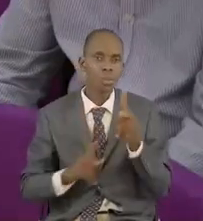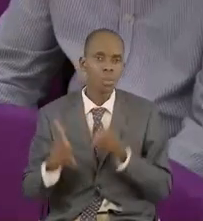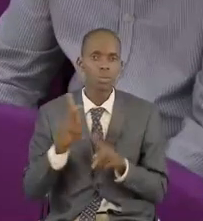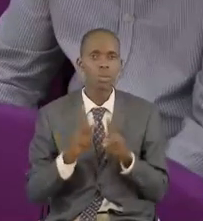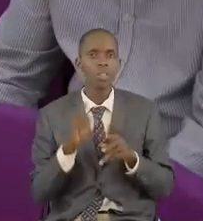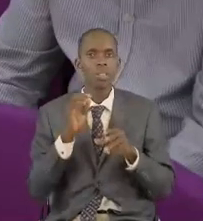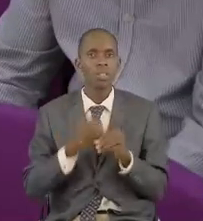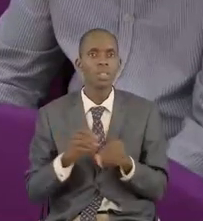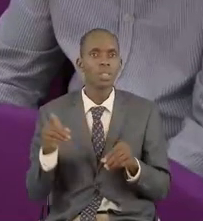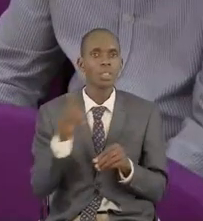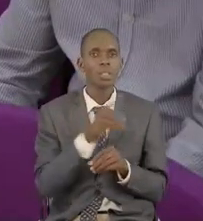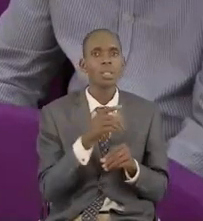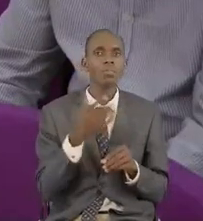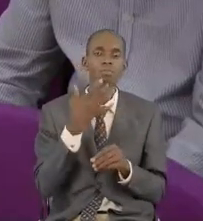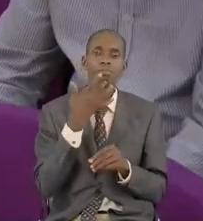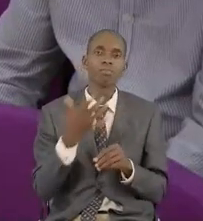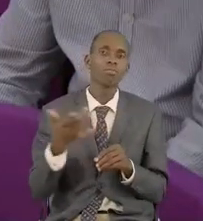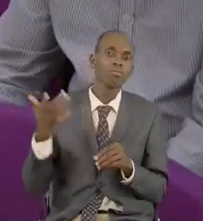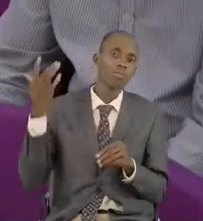dans leur dénomination